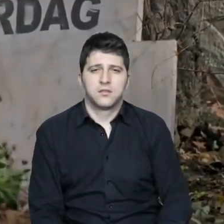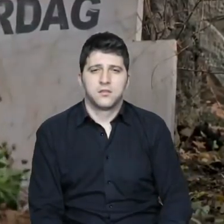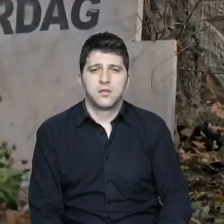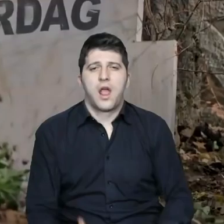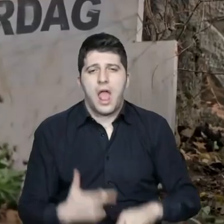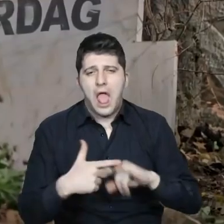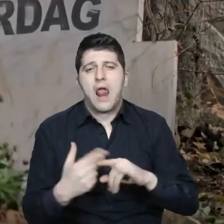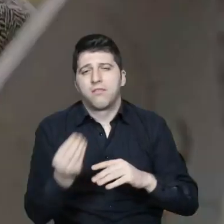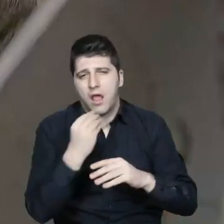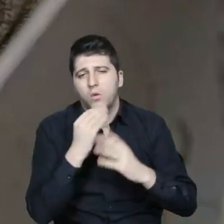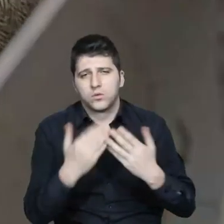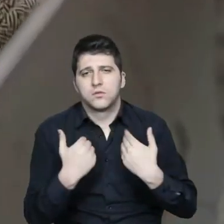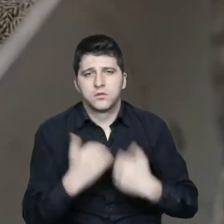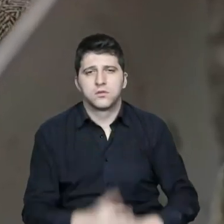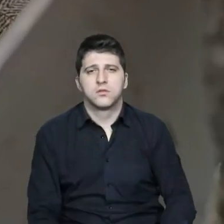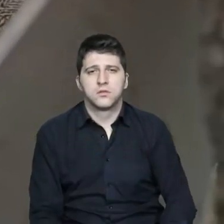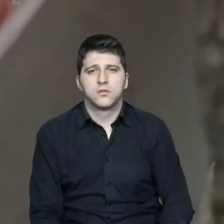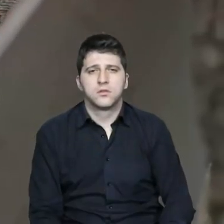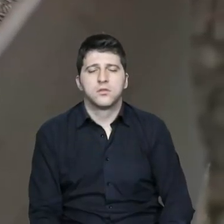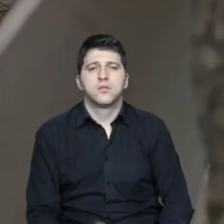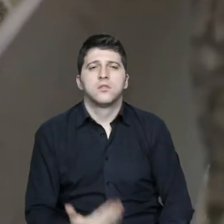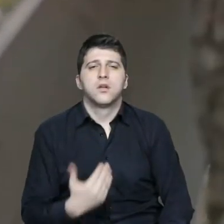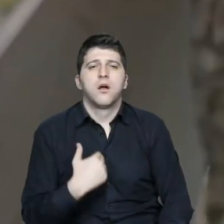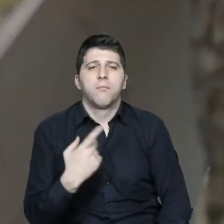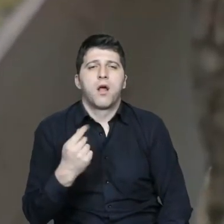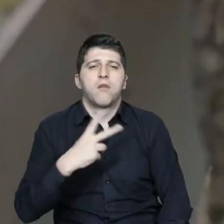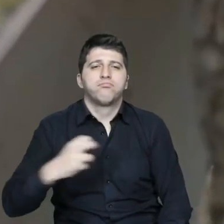Helva yiyor. Kazık yok, kazık.